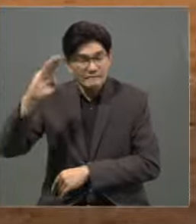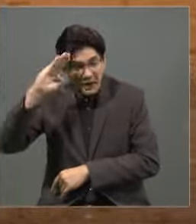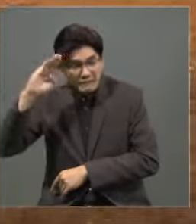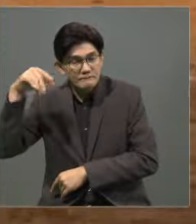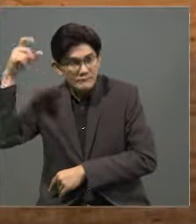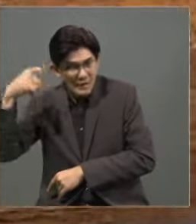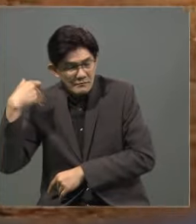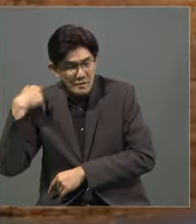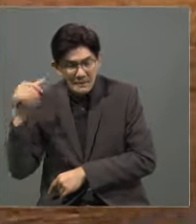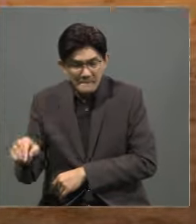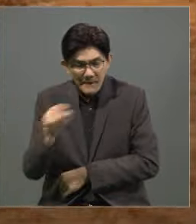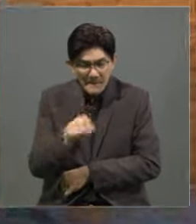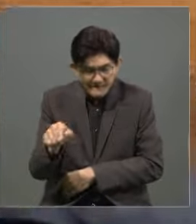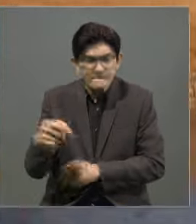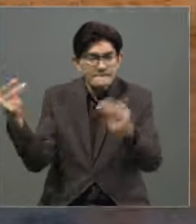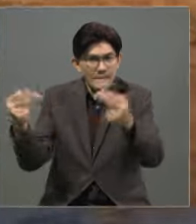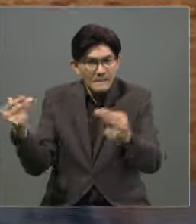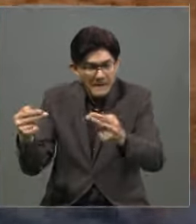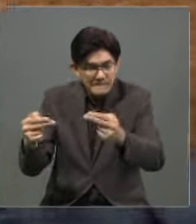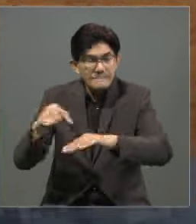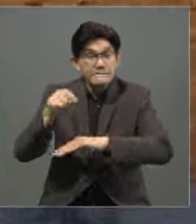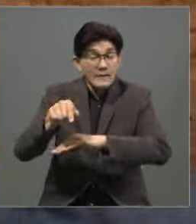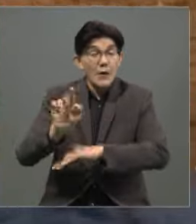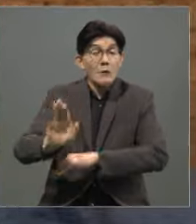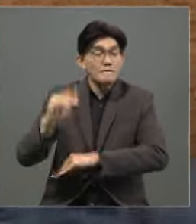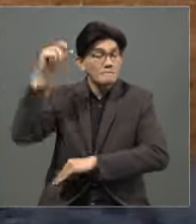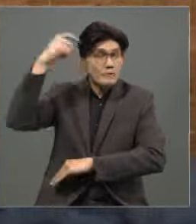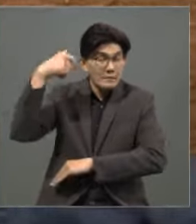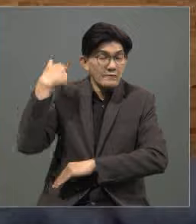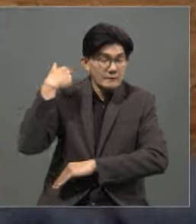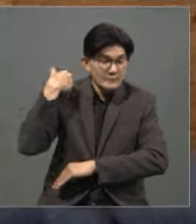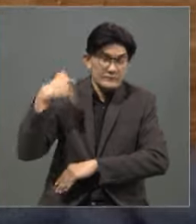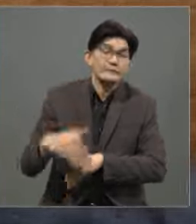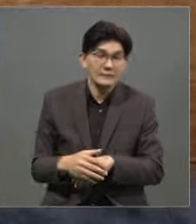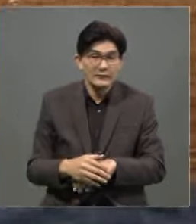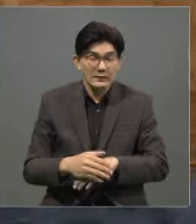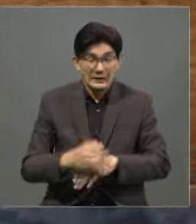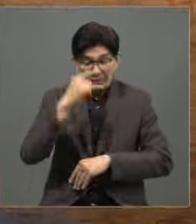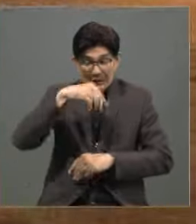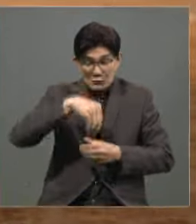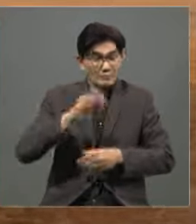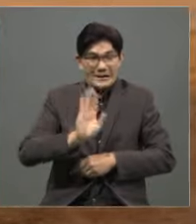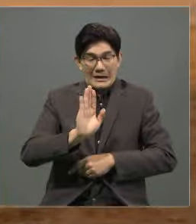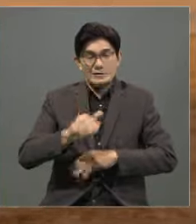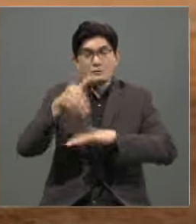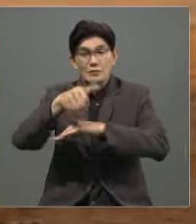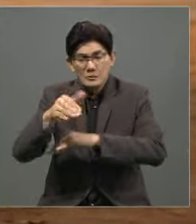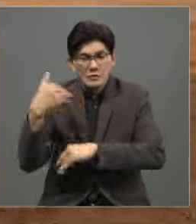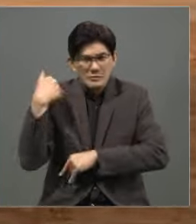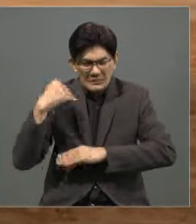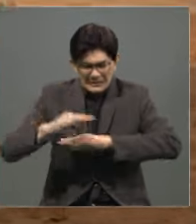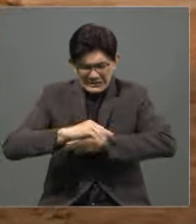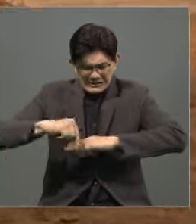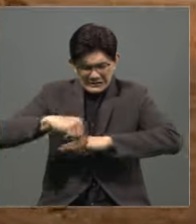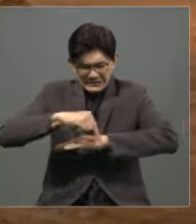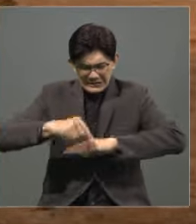บริเวณสะพานมิตรภาพแห่งที่ 2ในฝั่งเมียนมาร์นะเหตุการณ์ทั้งหมดเนี่ยเกิดขึ้นฝั่งเมียนมาร์ไม่ได้เกิดขึ้นฝั่งไทยแต่ว่ามันแค่แบบข้าม